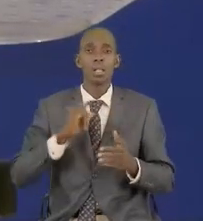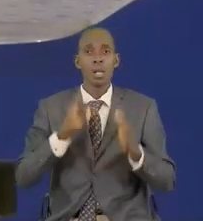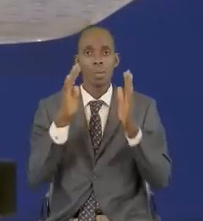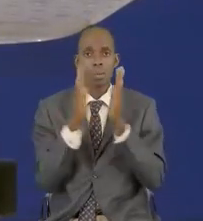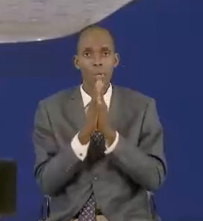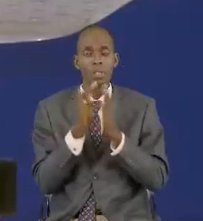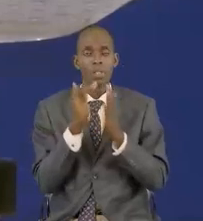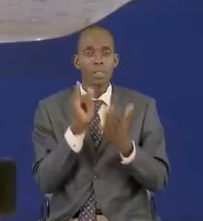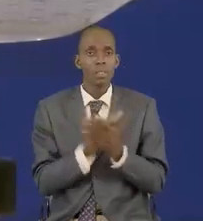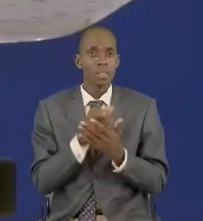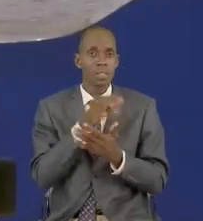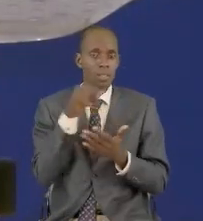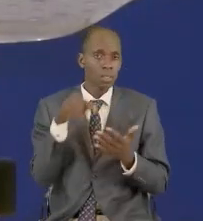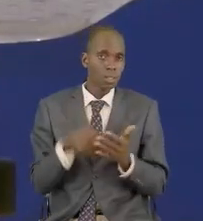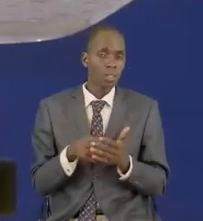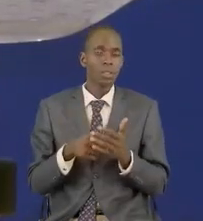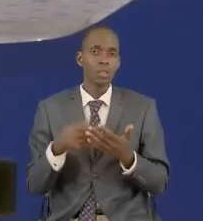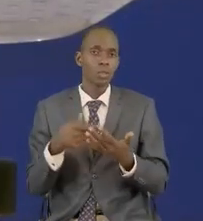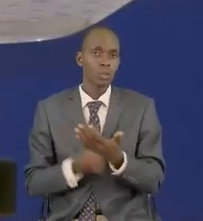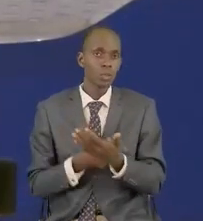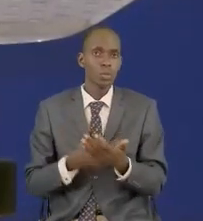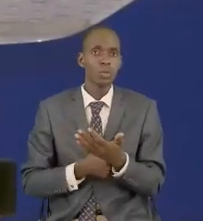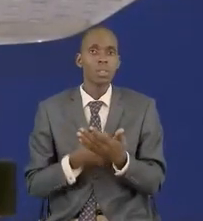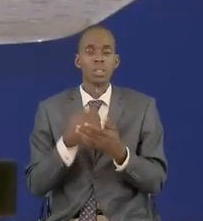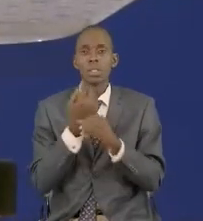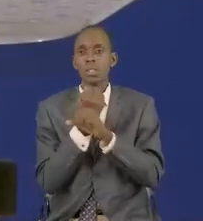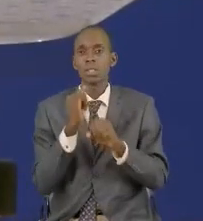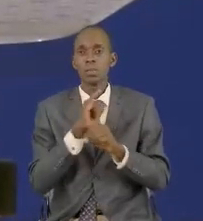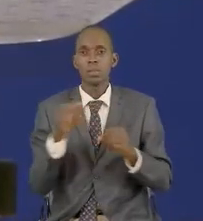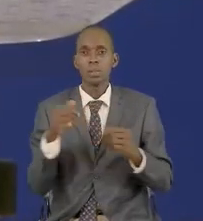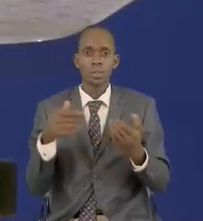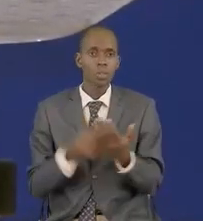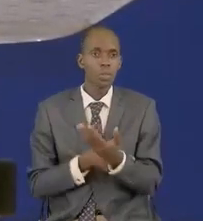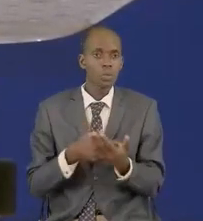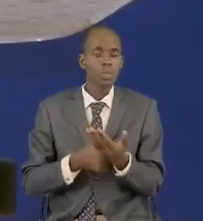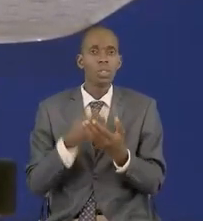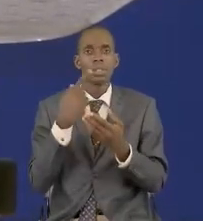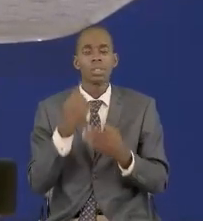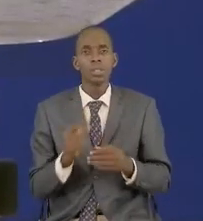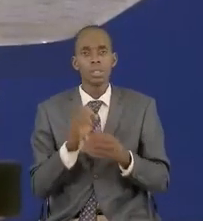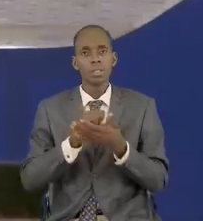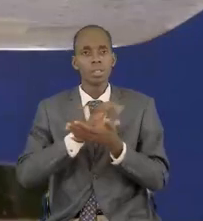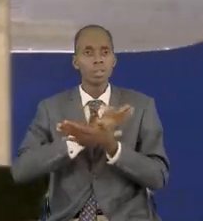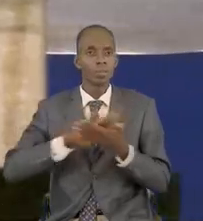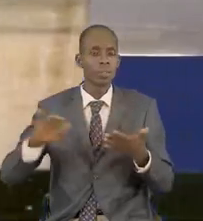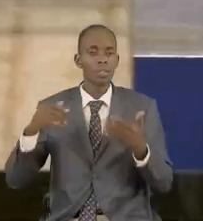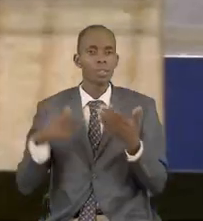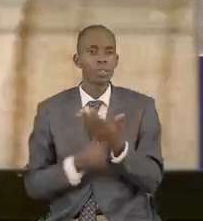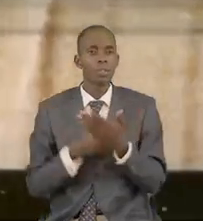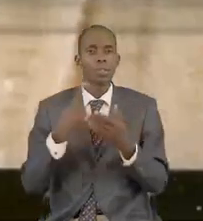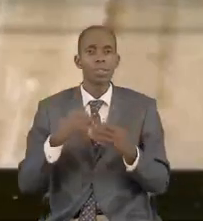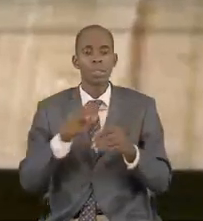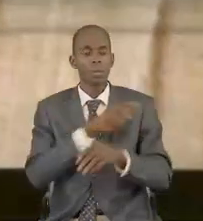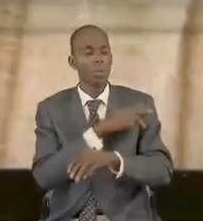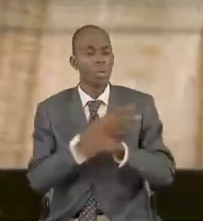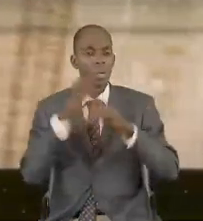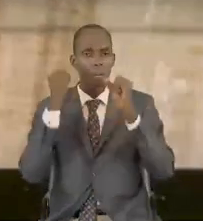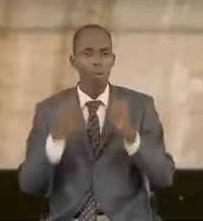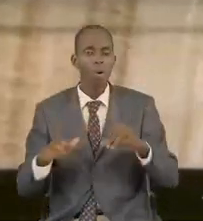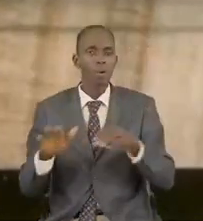que cet évangile l'Évangile qui s'ouvre l'évangile du salut l'Évangile qui sanctifie